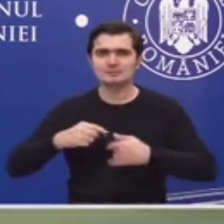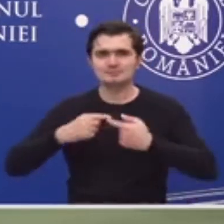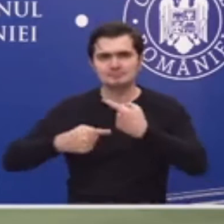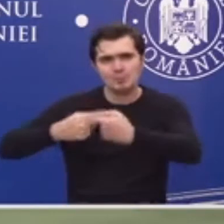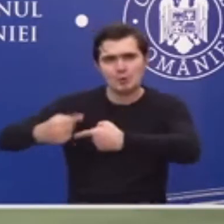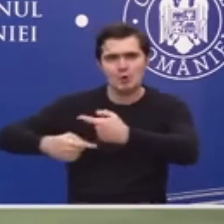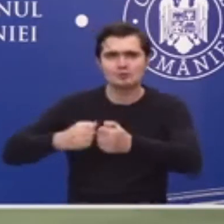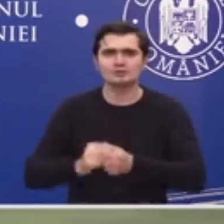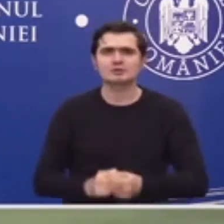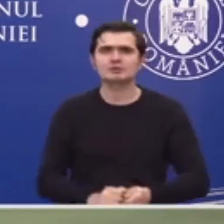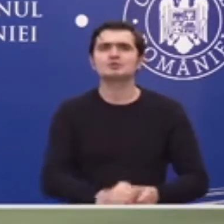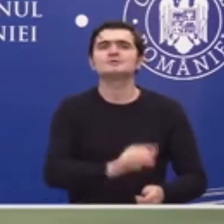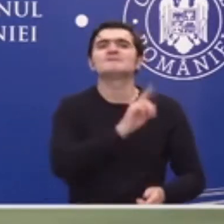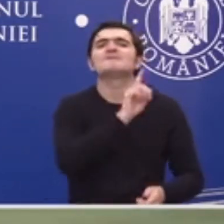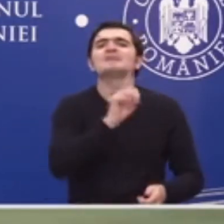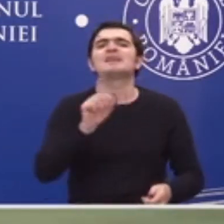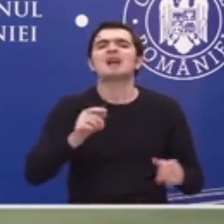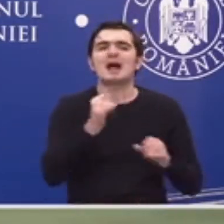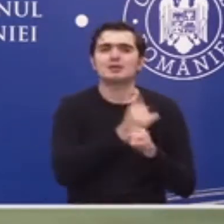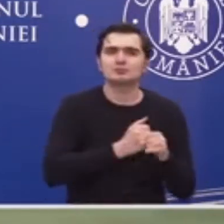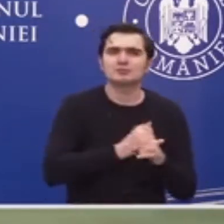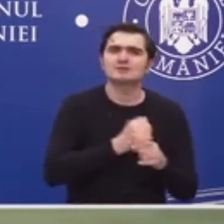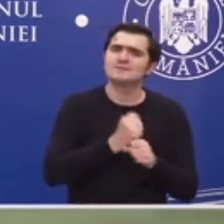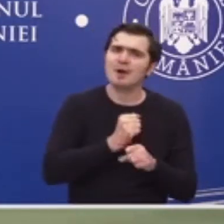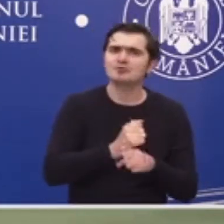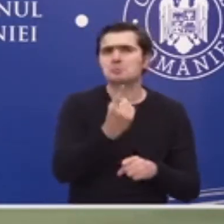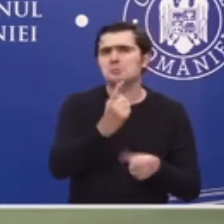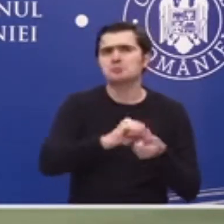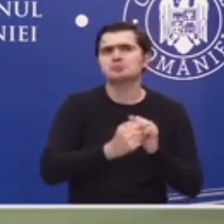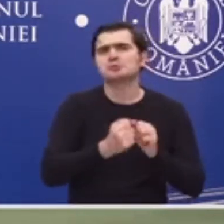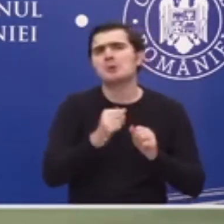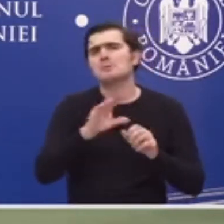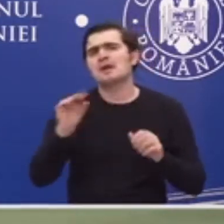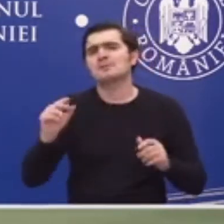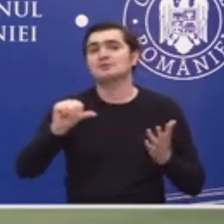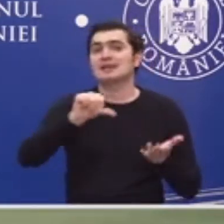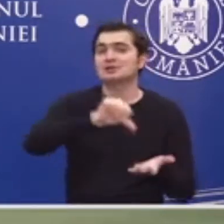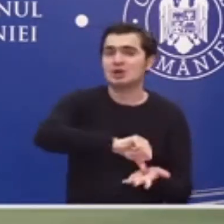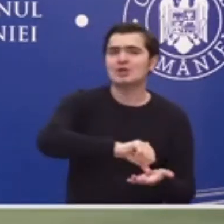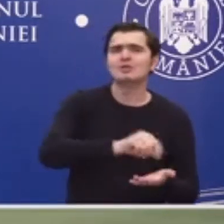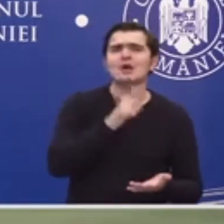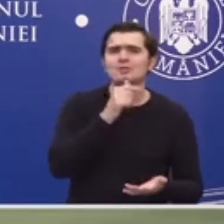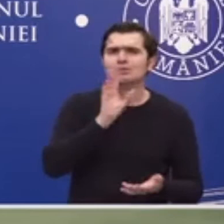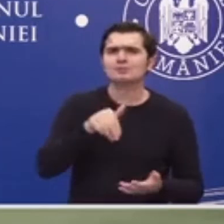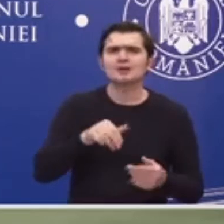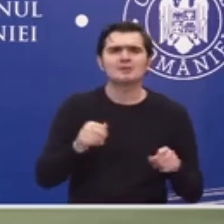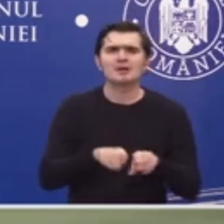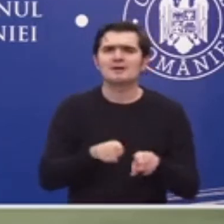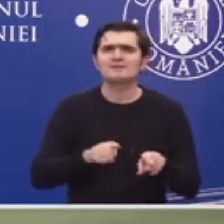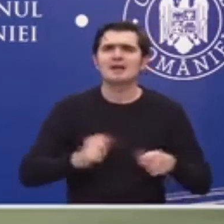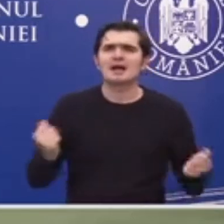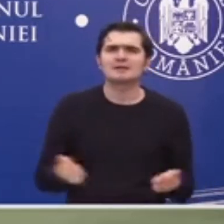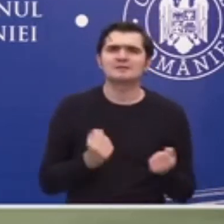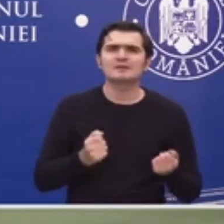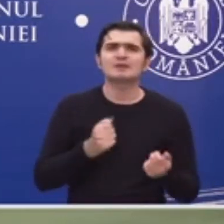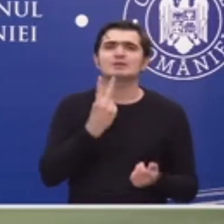nivelul fiecărui județ unul sau mai multe centre în funcție de resursa umană care vor avea activitate timp de 24 de